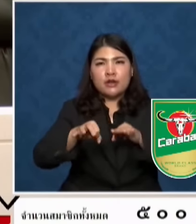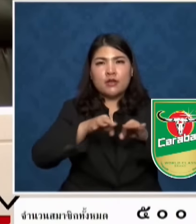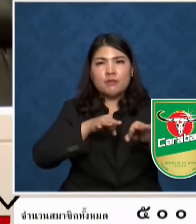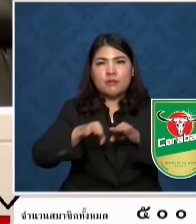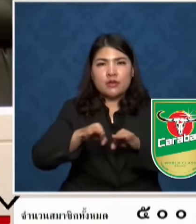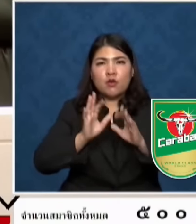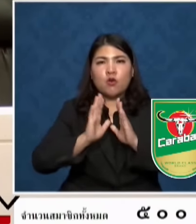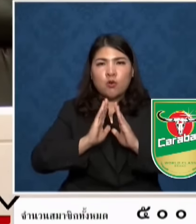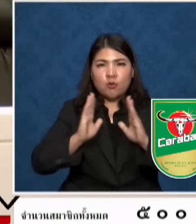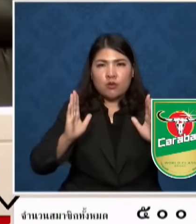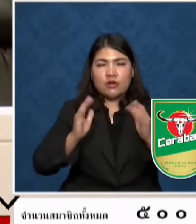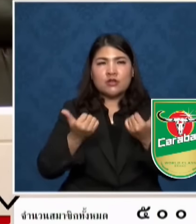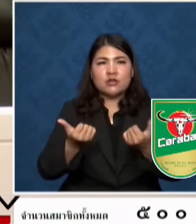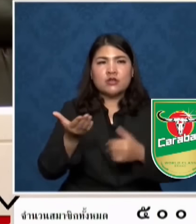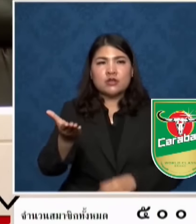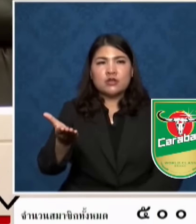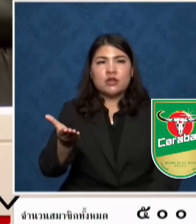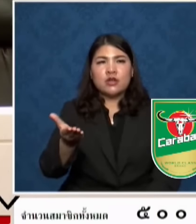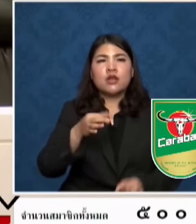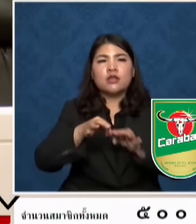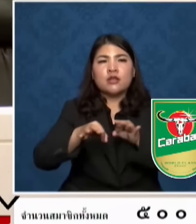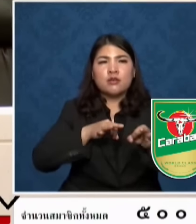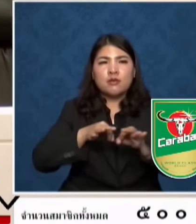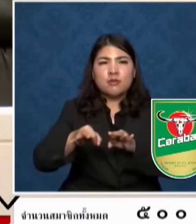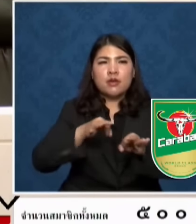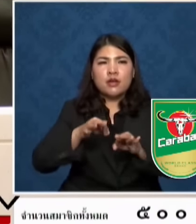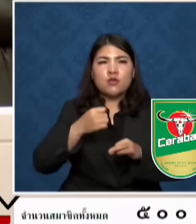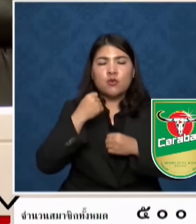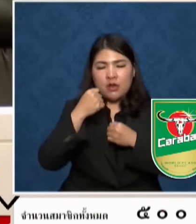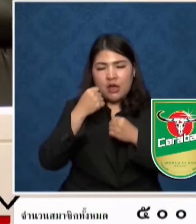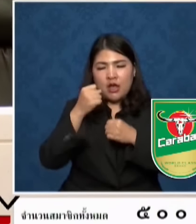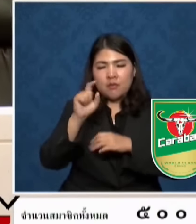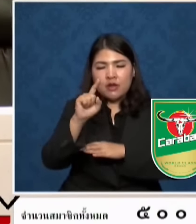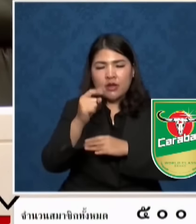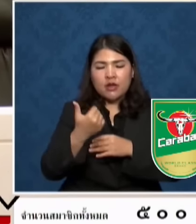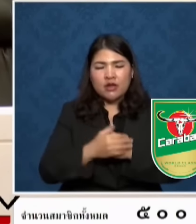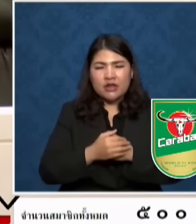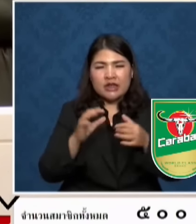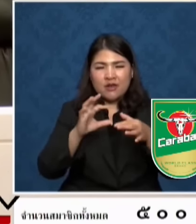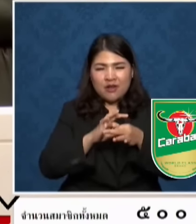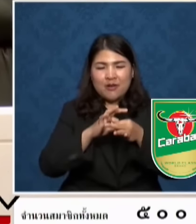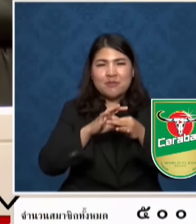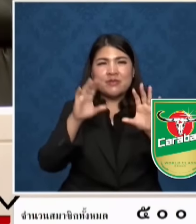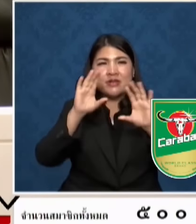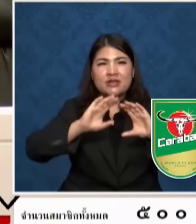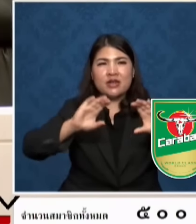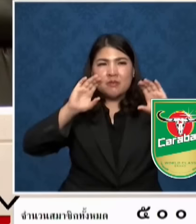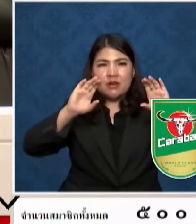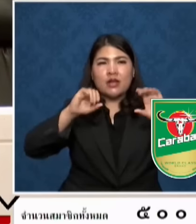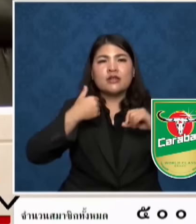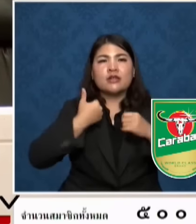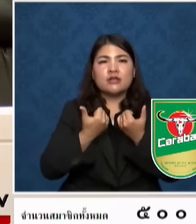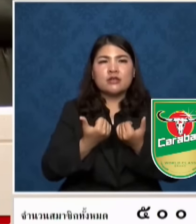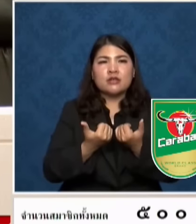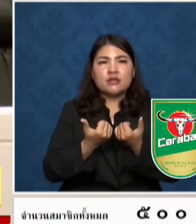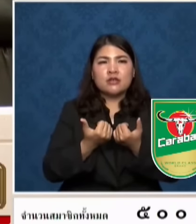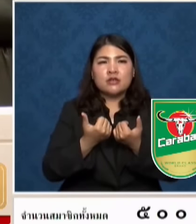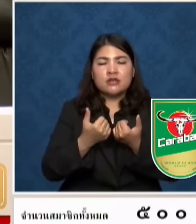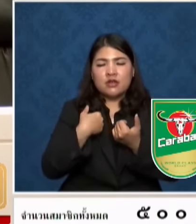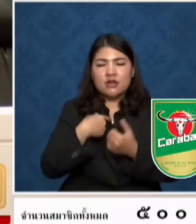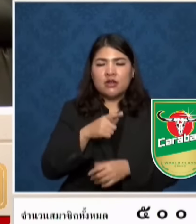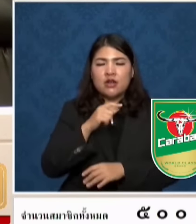นะครับแต่ว่าสิ่งที่รัฐบาลทำอยู่เนี่ยเป็นสิ่งที่กำลังทำและเดินหน้านะแก้ไขอย่างเป็นรูปธรรมขอบคุณที่เป็นกำลัง